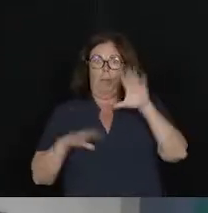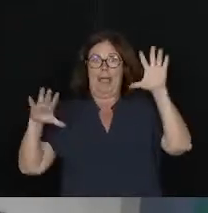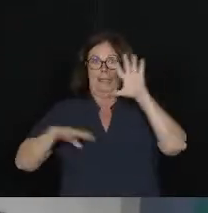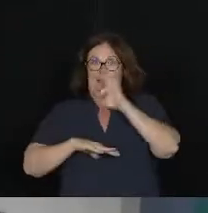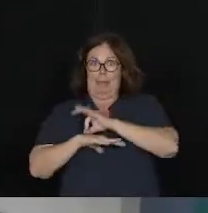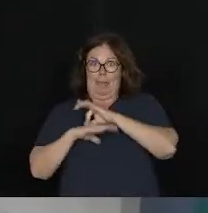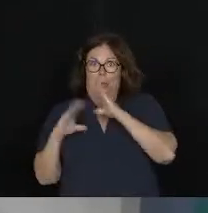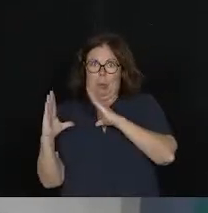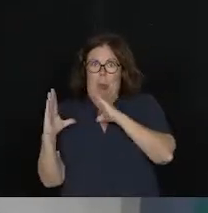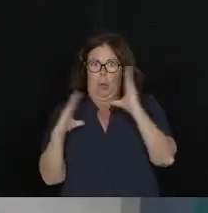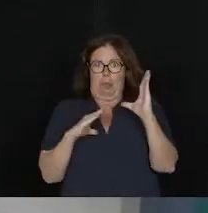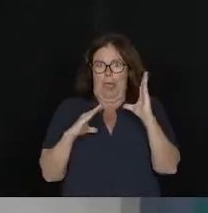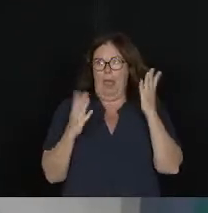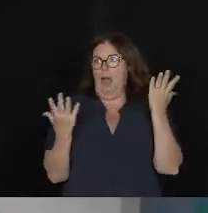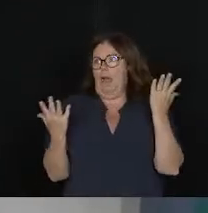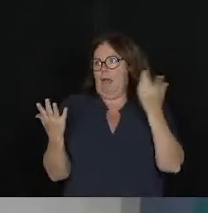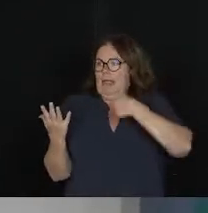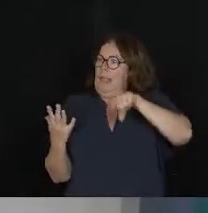nos temps, mais voilà.